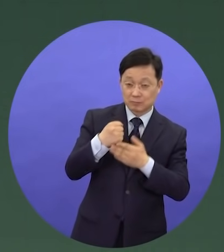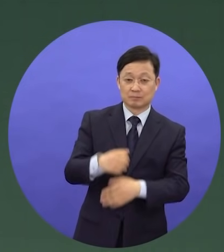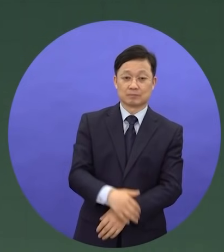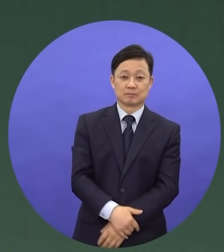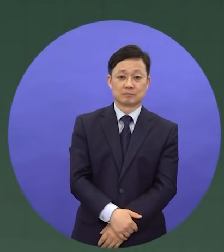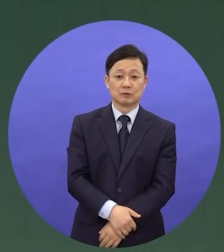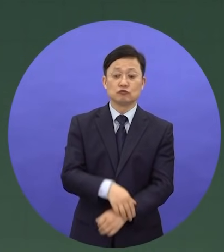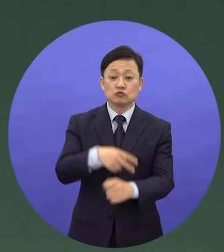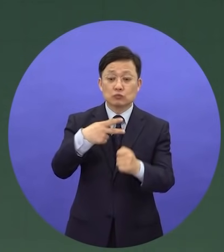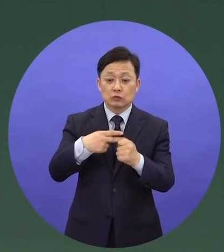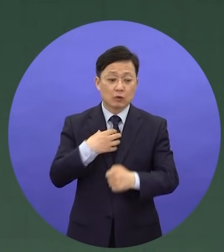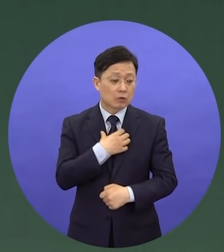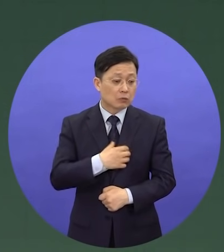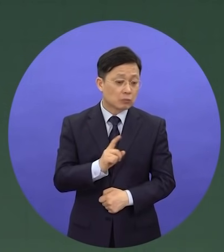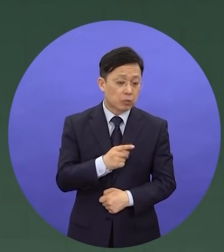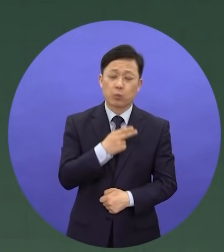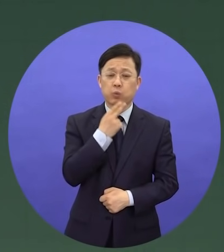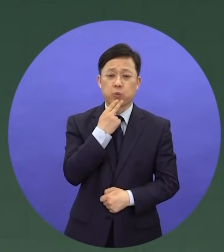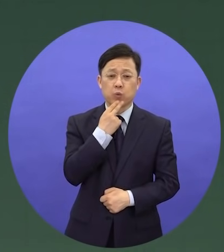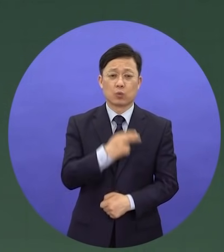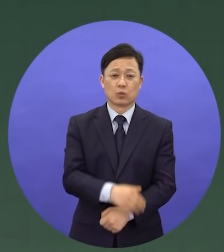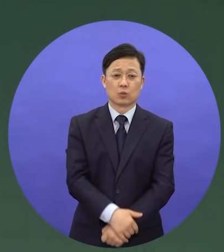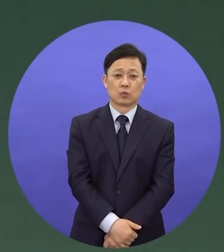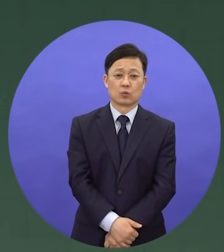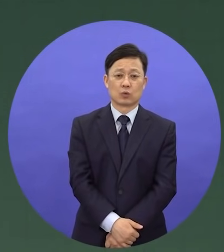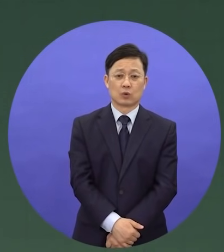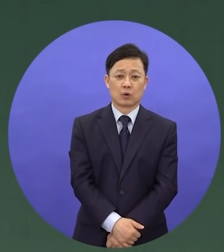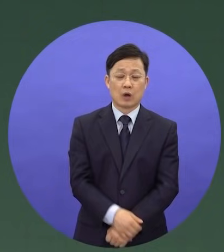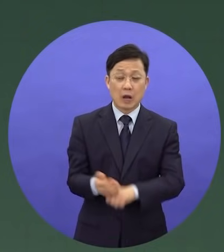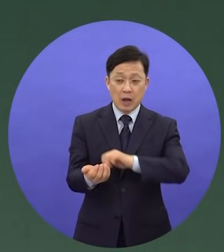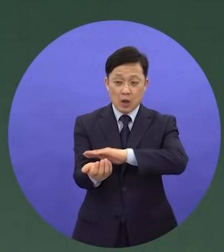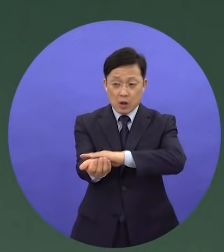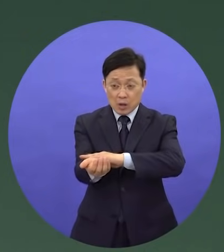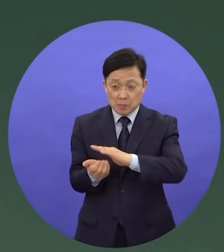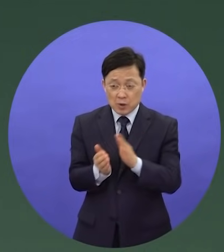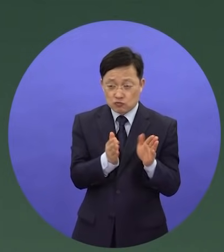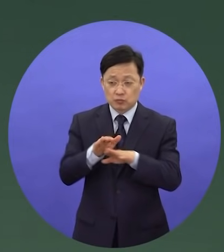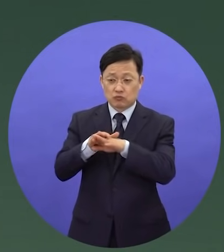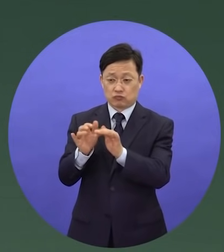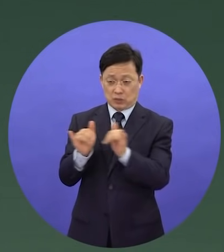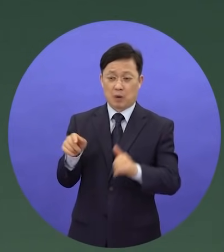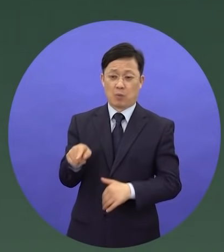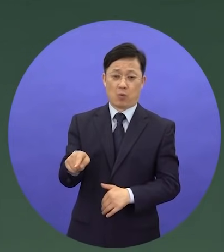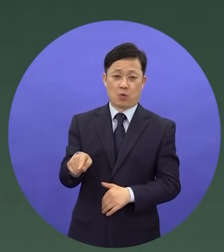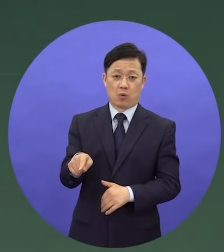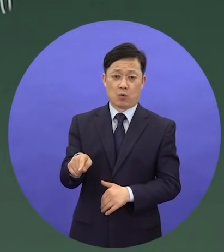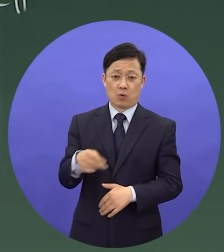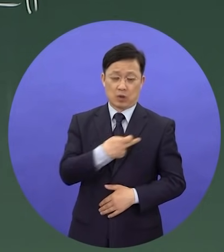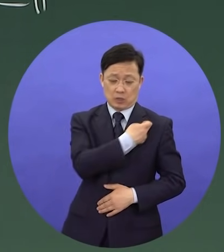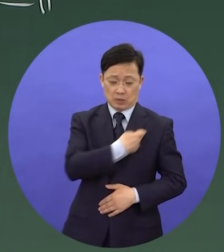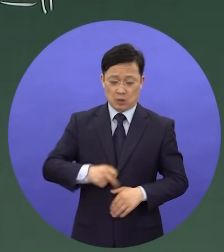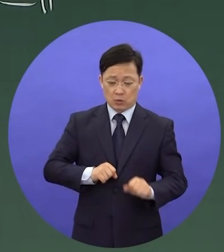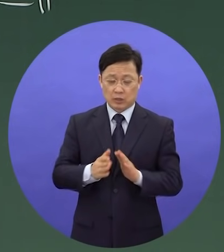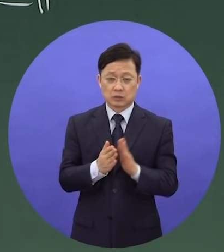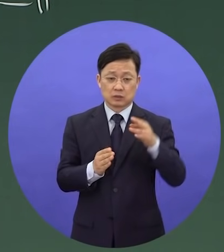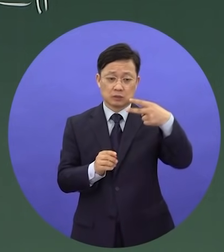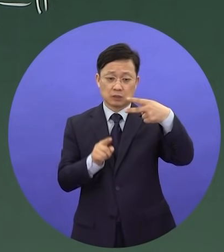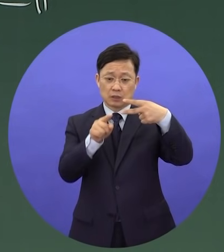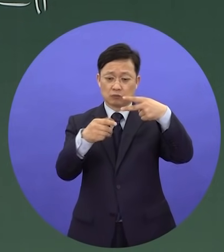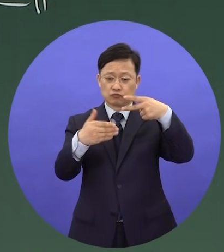worry? 기가 찬 사람들을 준비하라. That God prepared amazing people in Acts 2:9-11. 이게 사도행전 구절입니다. That's Acts